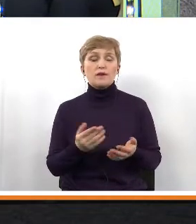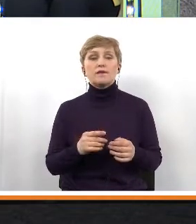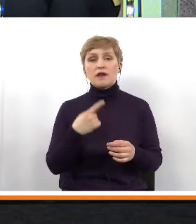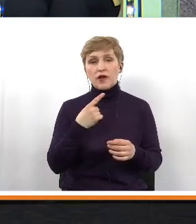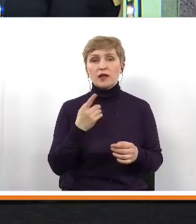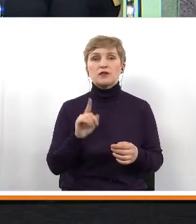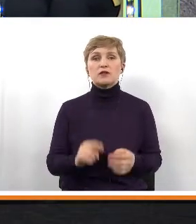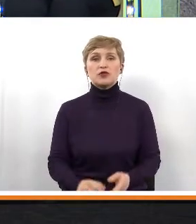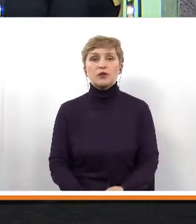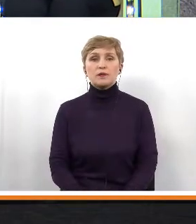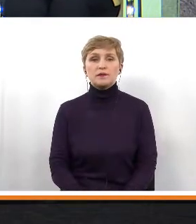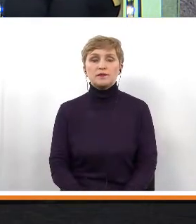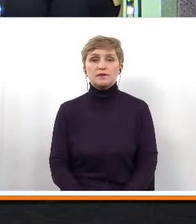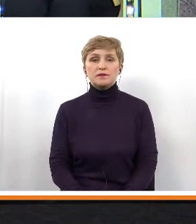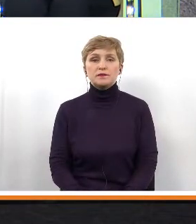там,